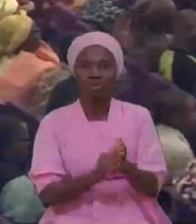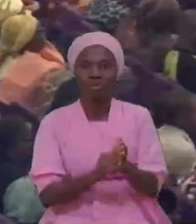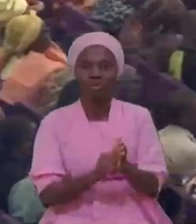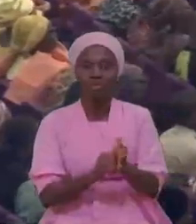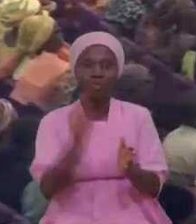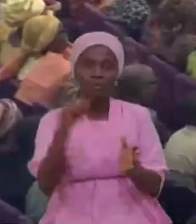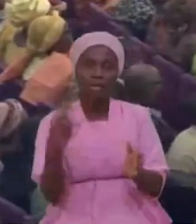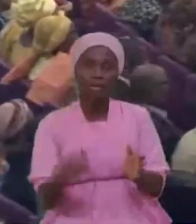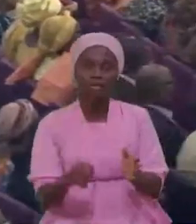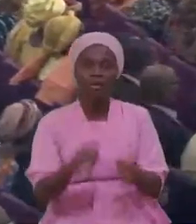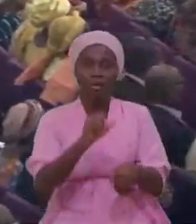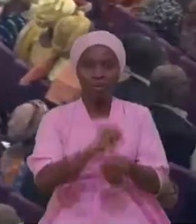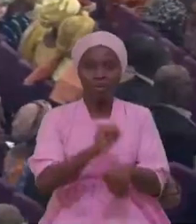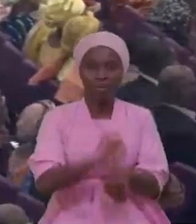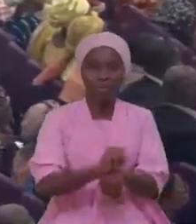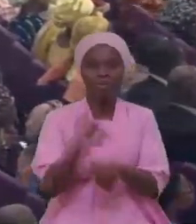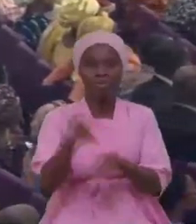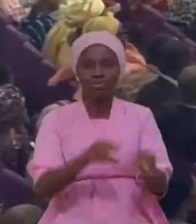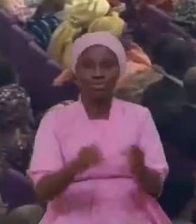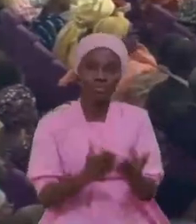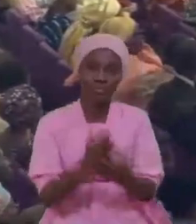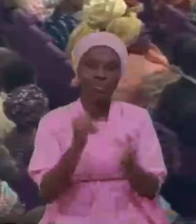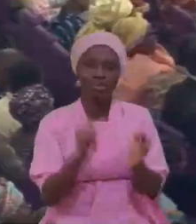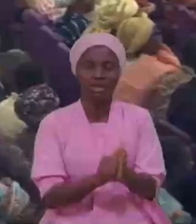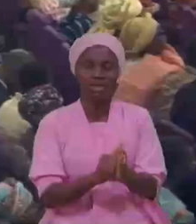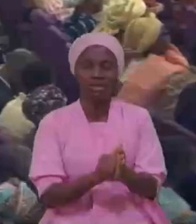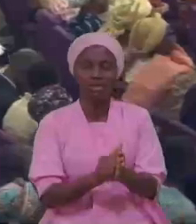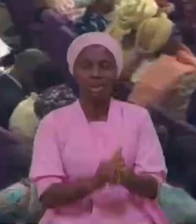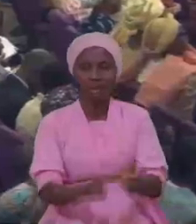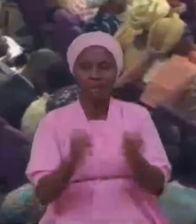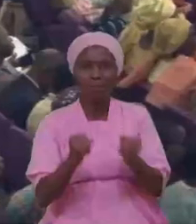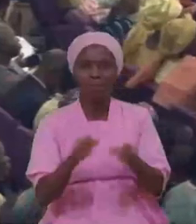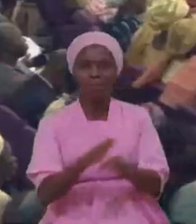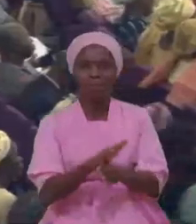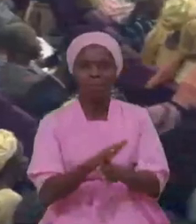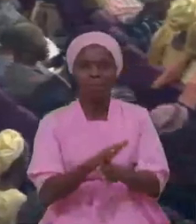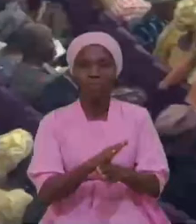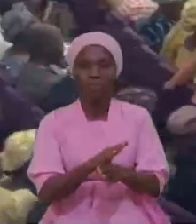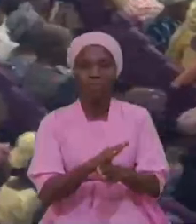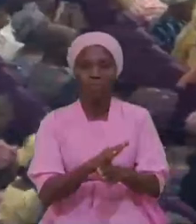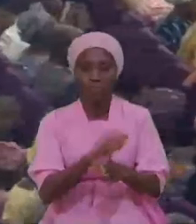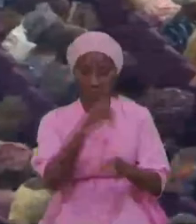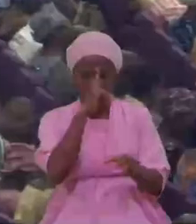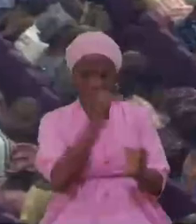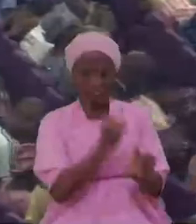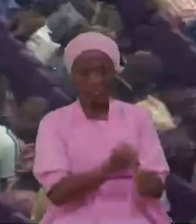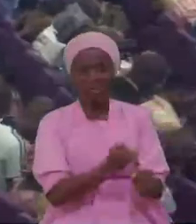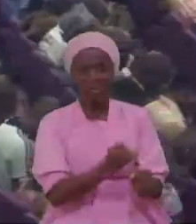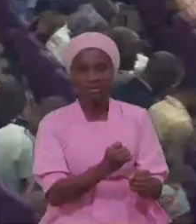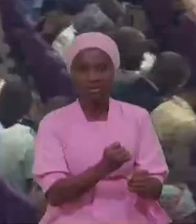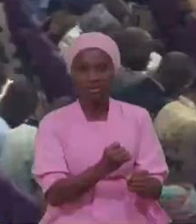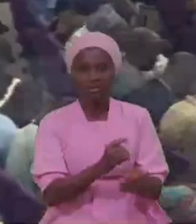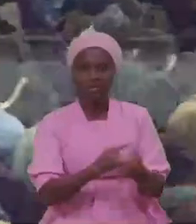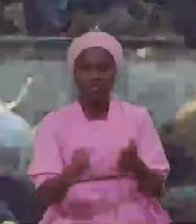les exploits que tu fais au travers de cette foi qui fortifie. Et le verset 15 dit, « Si